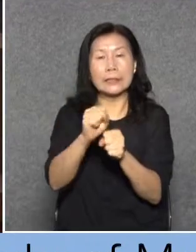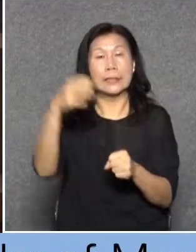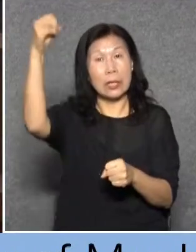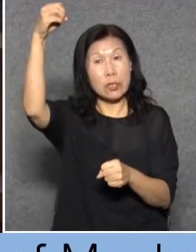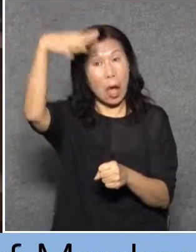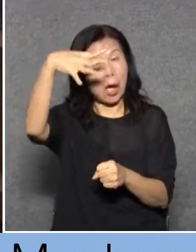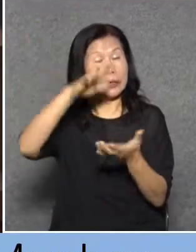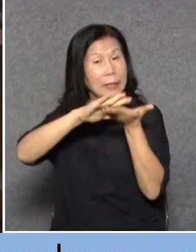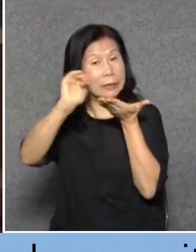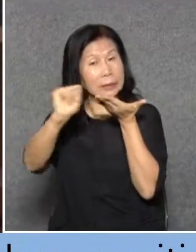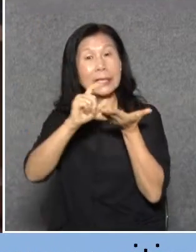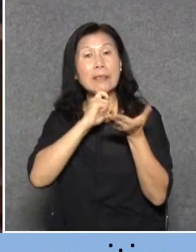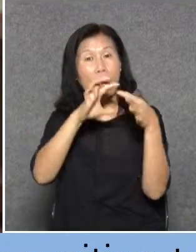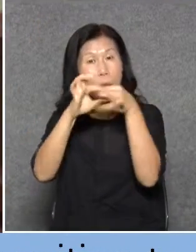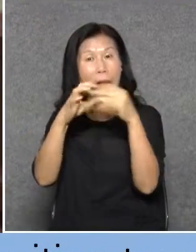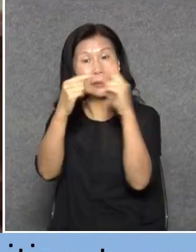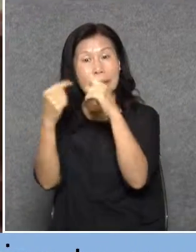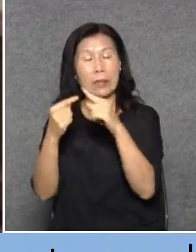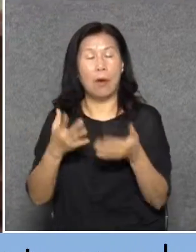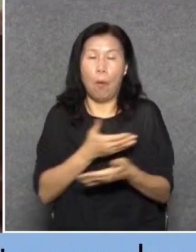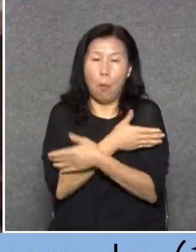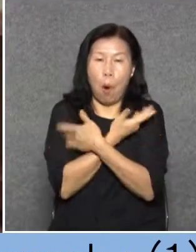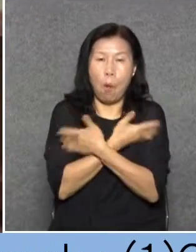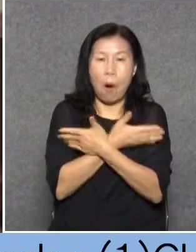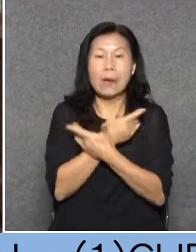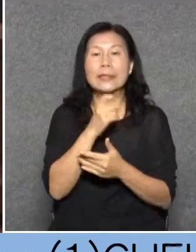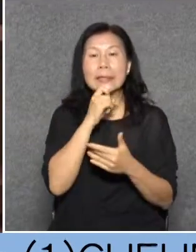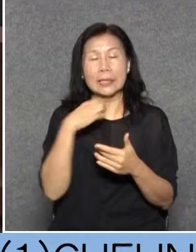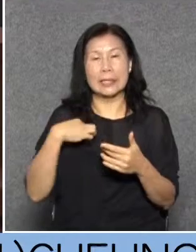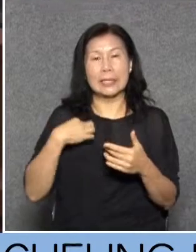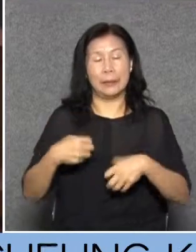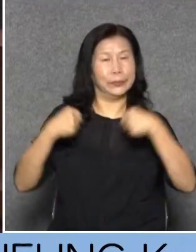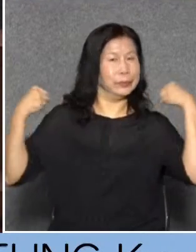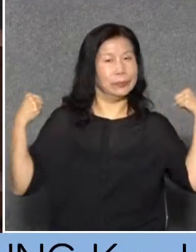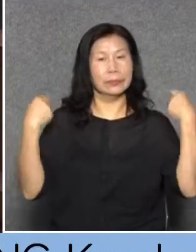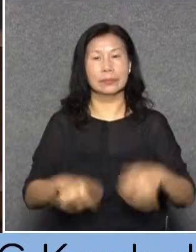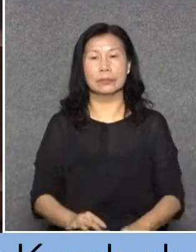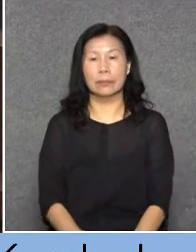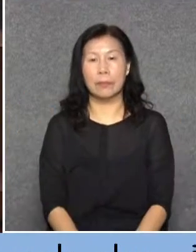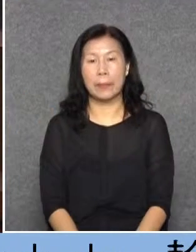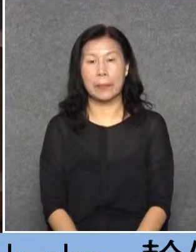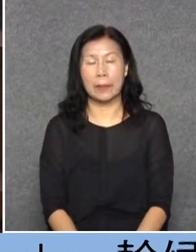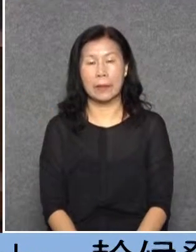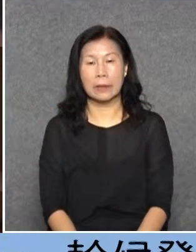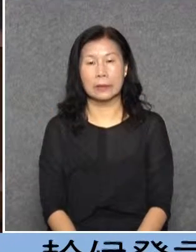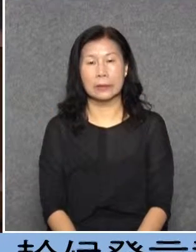下佢呢，令到個有關人士會因為和暖呢，於是將個衫自動自覺脫咗出嚟呢？主席，